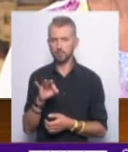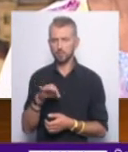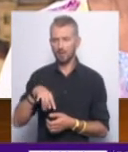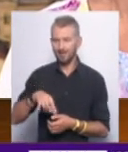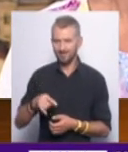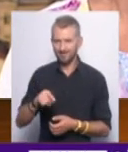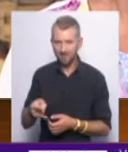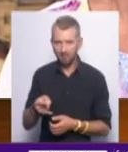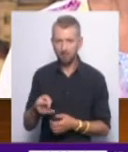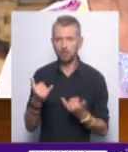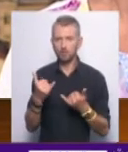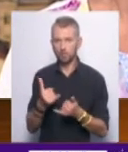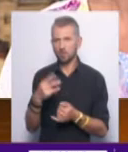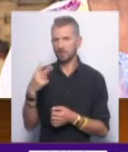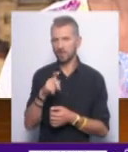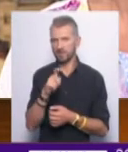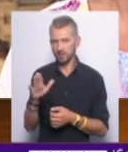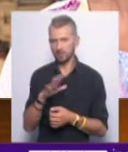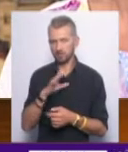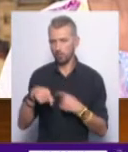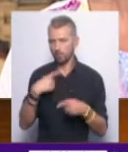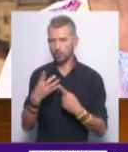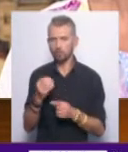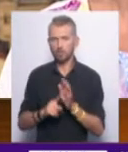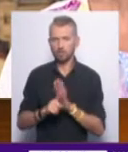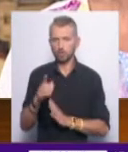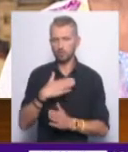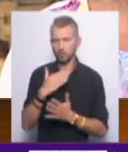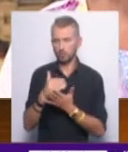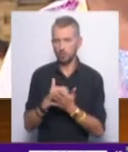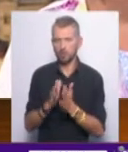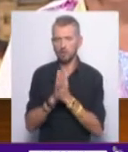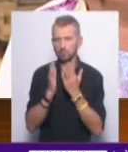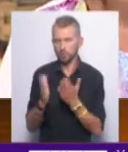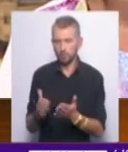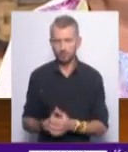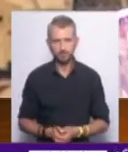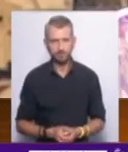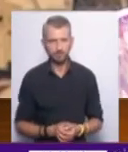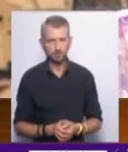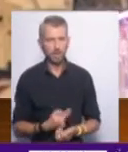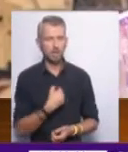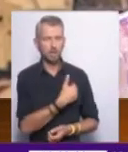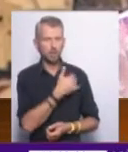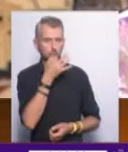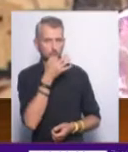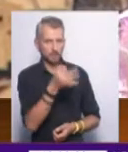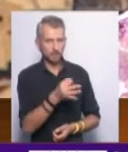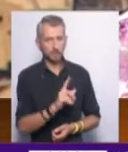які ви зазначили. Ми сьогодні цілих 20 хвилин говорили ще на початку нашого ефіру. Прошу, пані Тетяно. Значить, я хочу сказати,